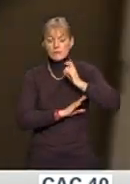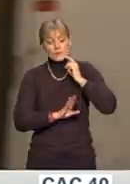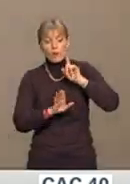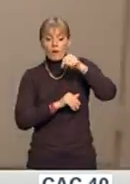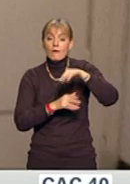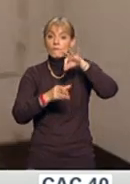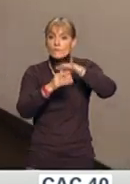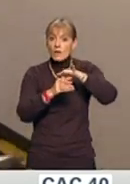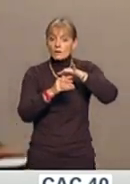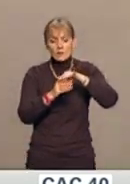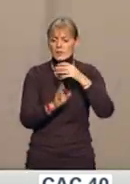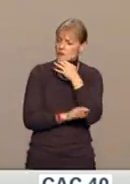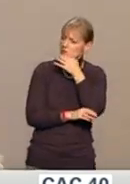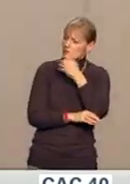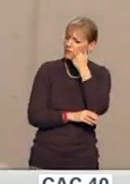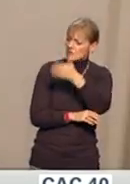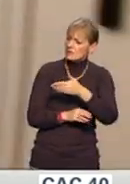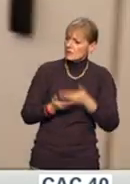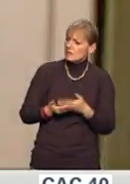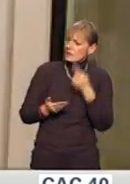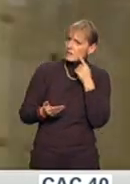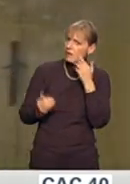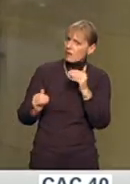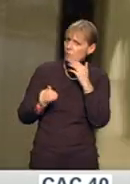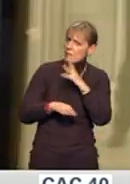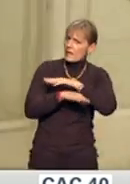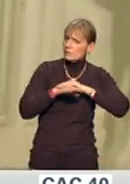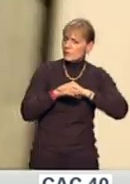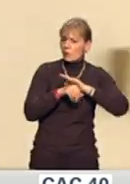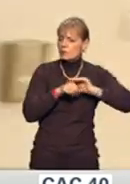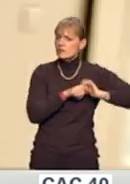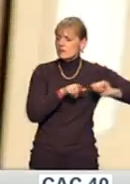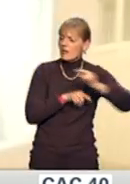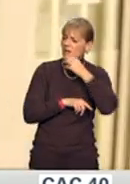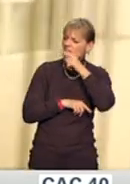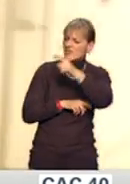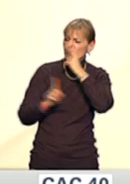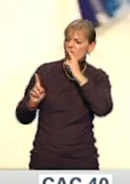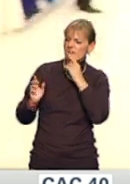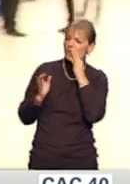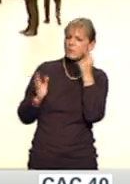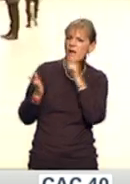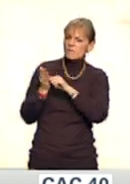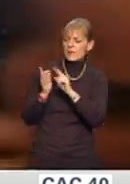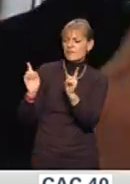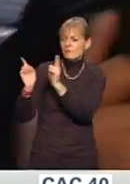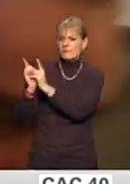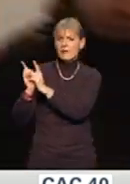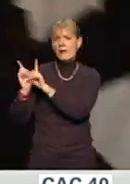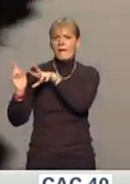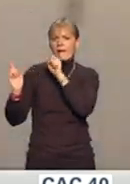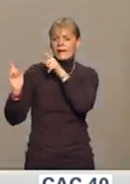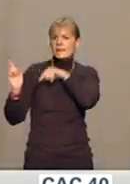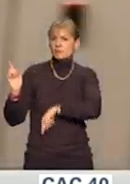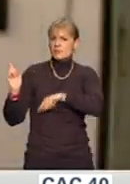Copé lui a reproché notamment devant le bureau politique d'être plutôt un partisan de François Fillon, même si Bernard Accoyer se dit non